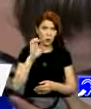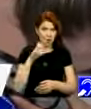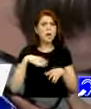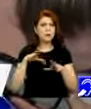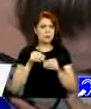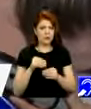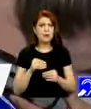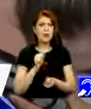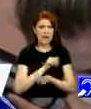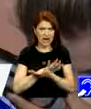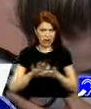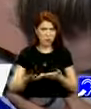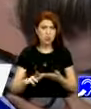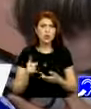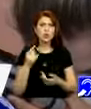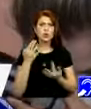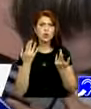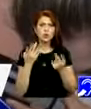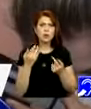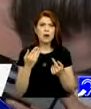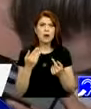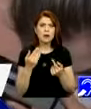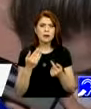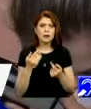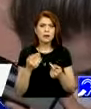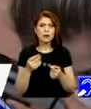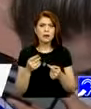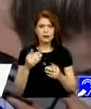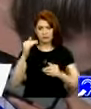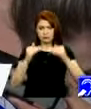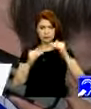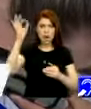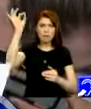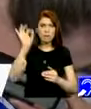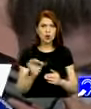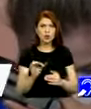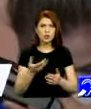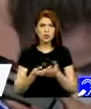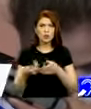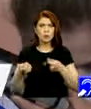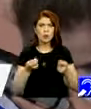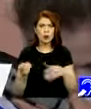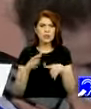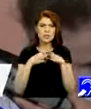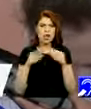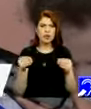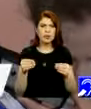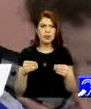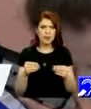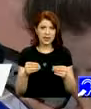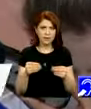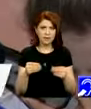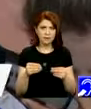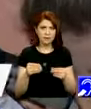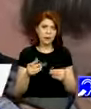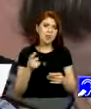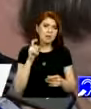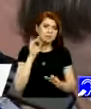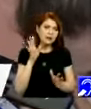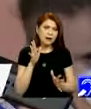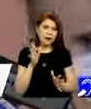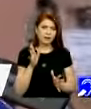o cotă parte similară cu populația României din totalul populației Uniunii Europene, deci